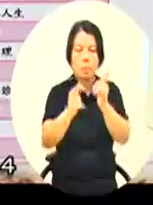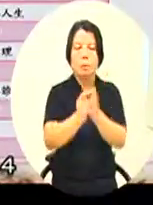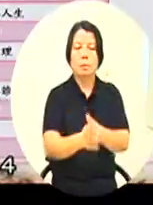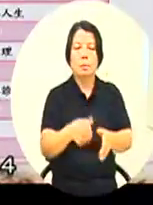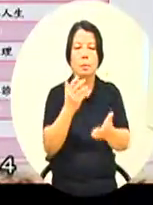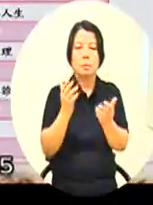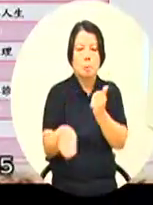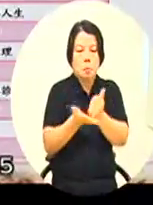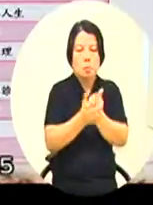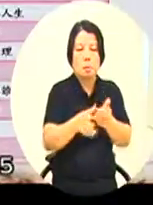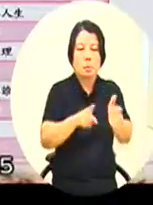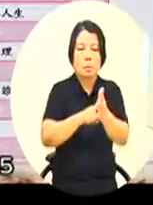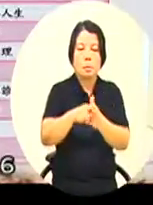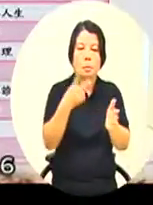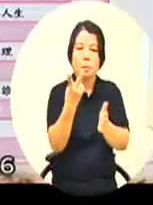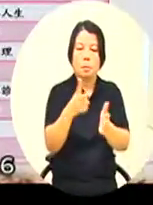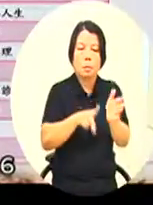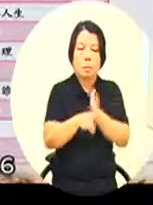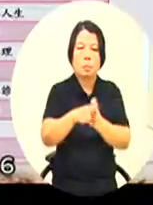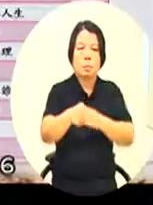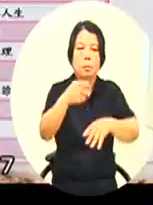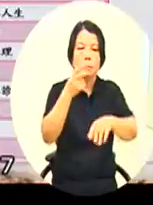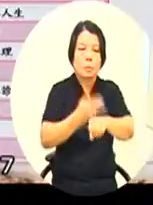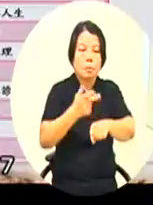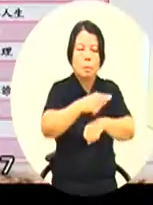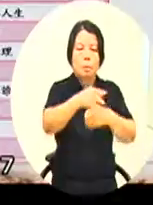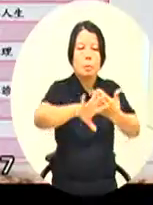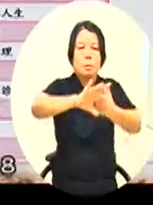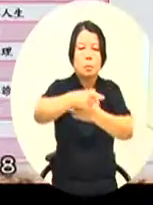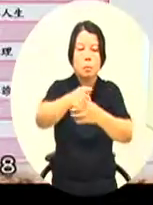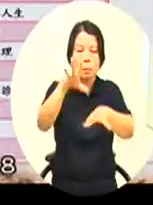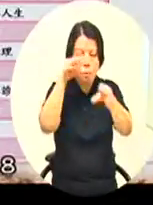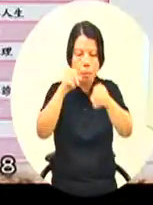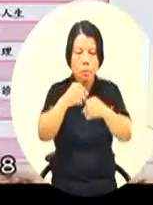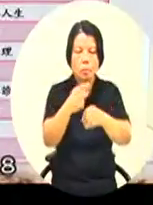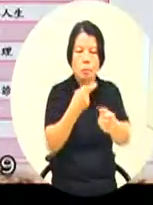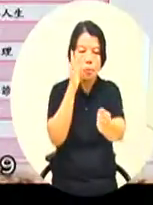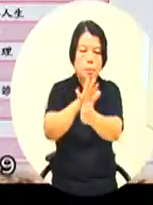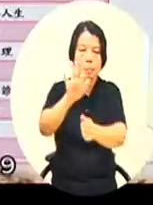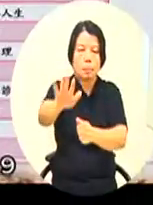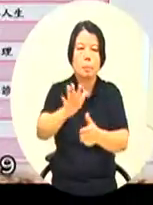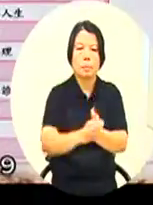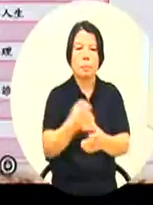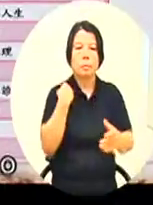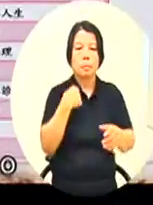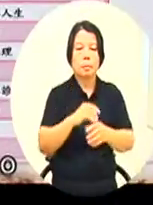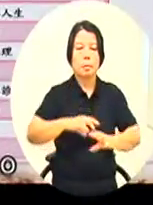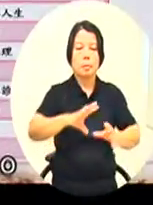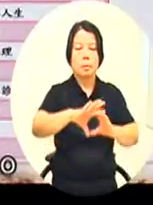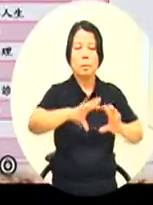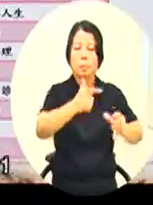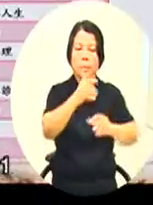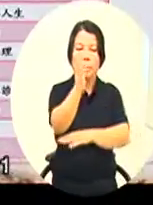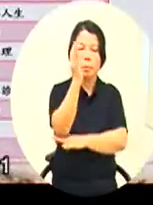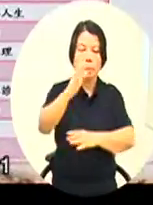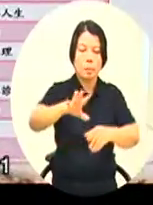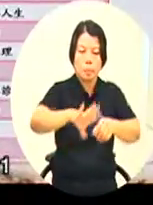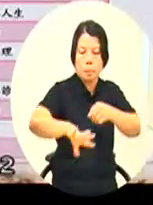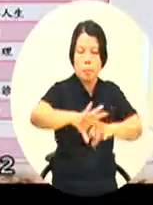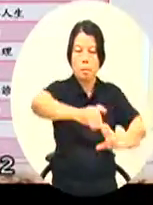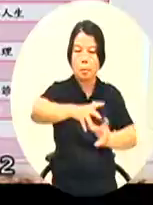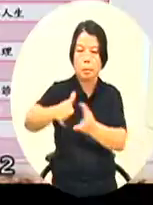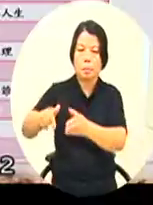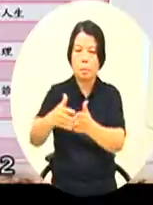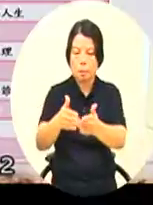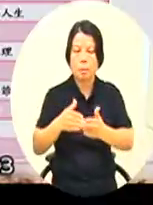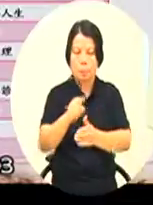或者是获得他目前在外地需要的一些资源。我相信空大在这个新南向政策的教育部分哈，扮演一个蛮重